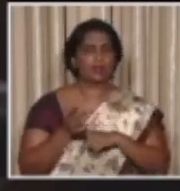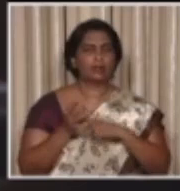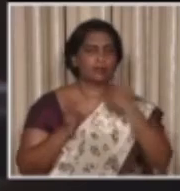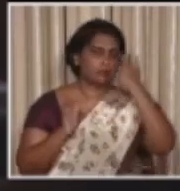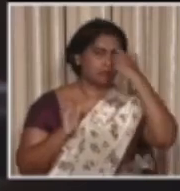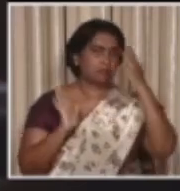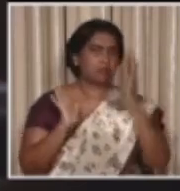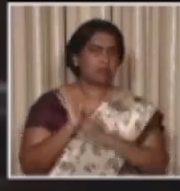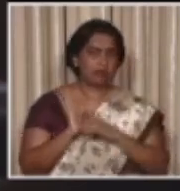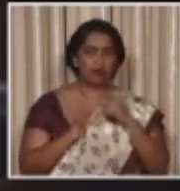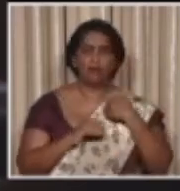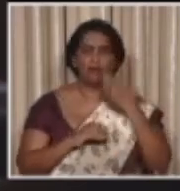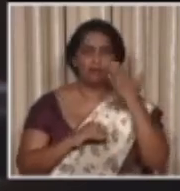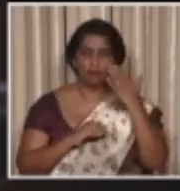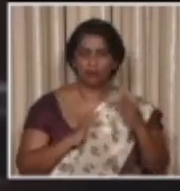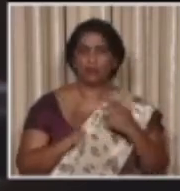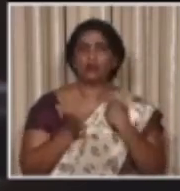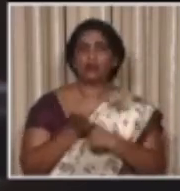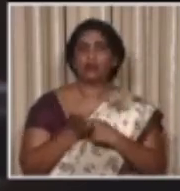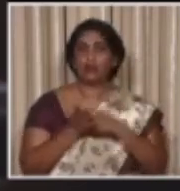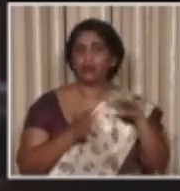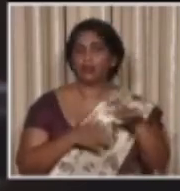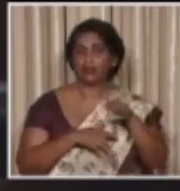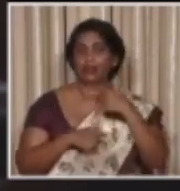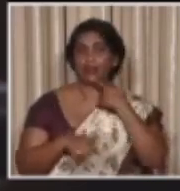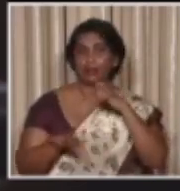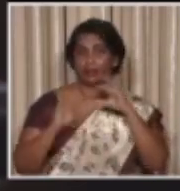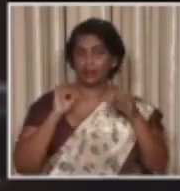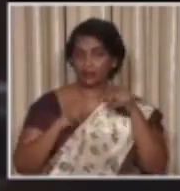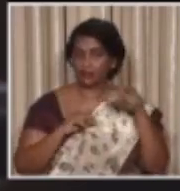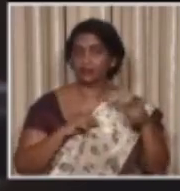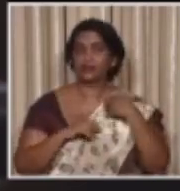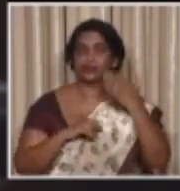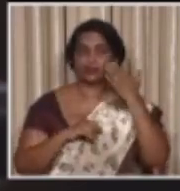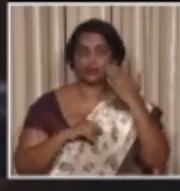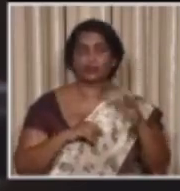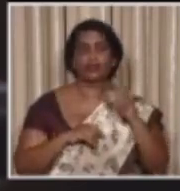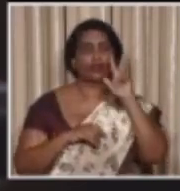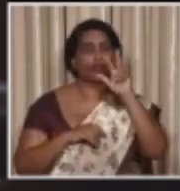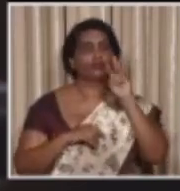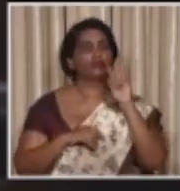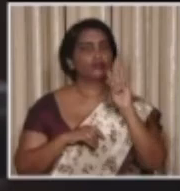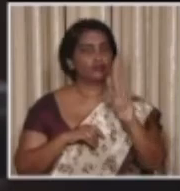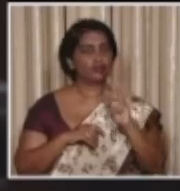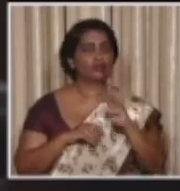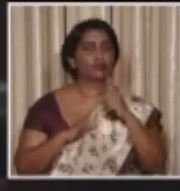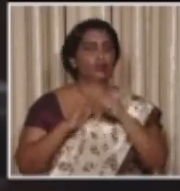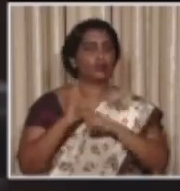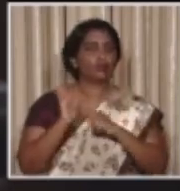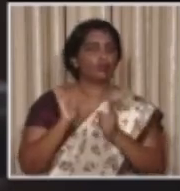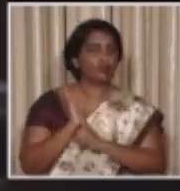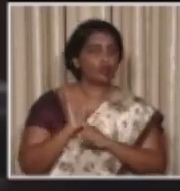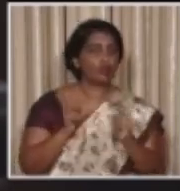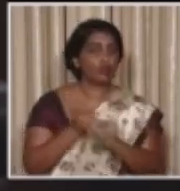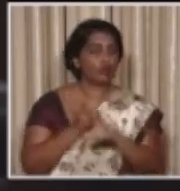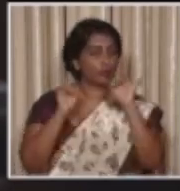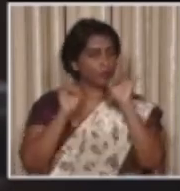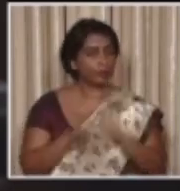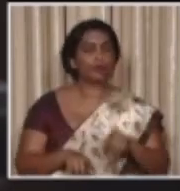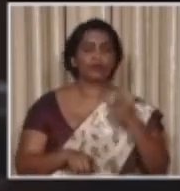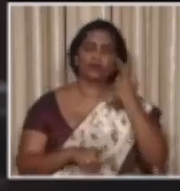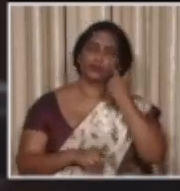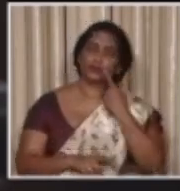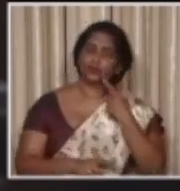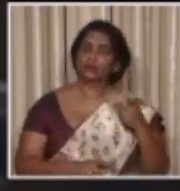මාතලේ අපි දැක්කා රත්වත්ත ඒ වත්තේදී අපි දැක්කා 83 ජූලි කෝලාලය වගේ මේ